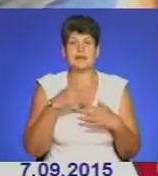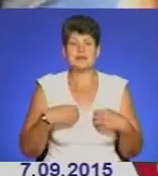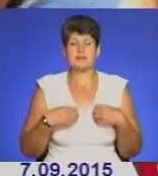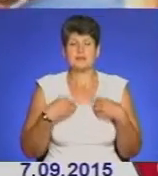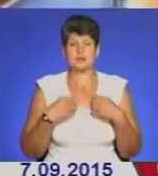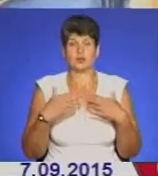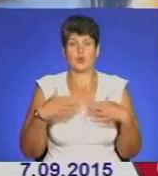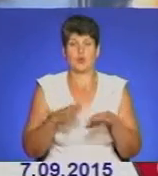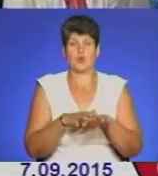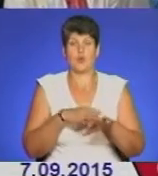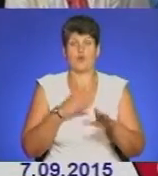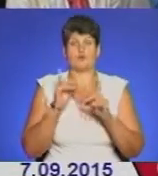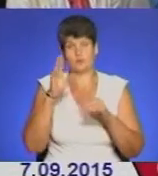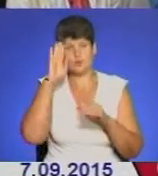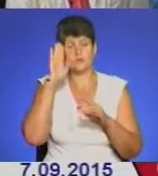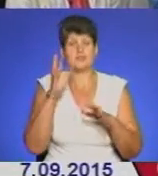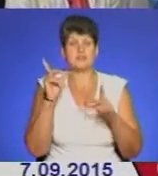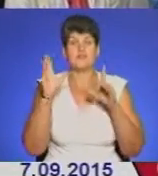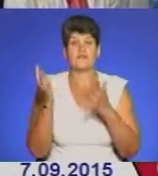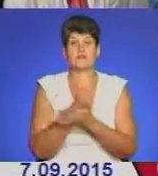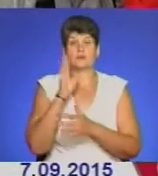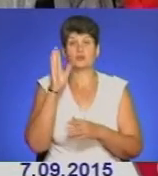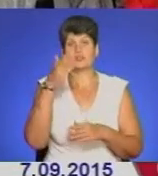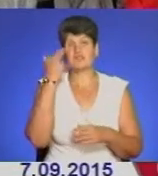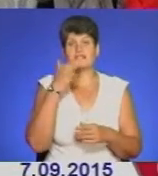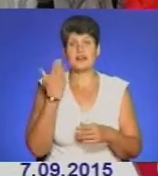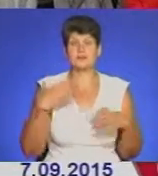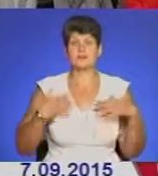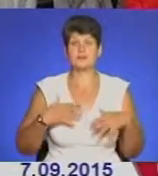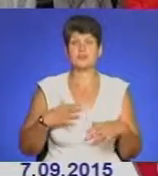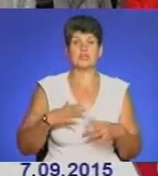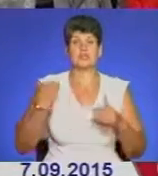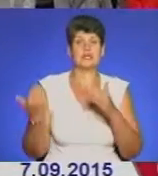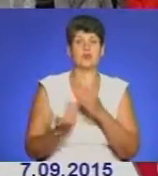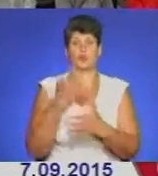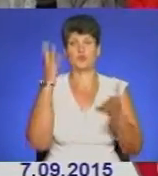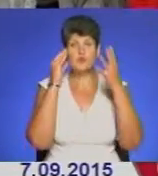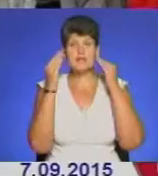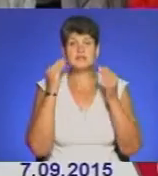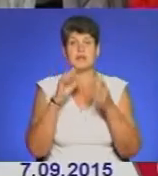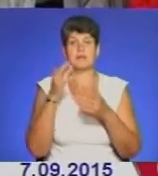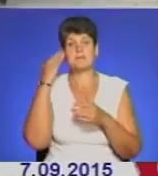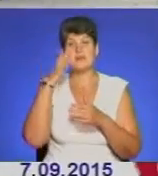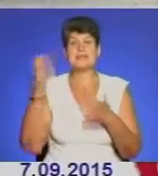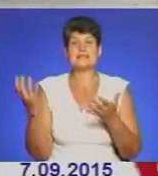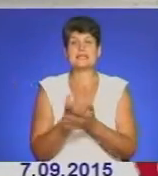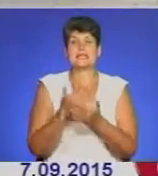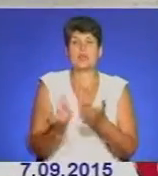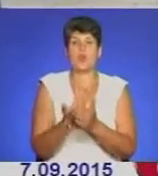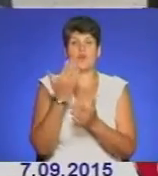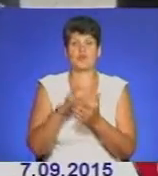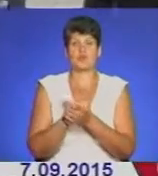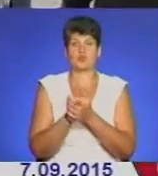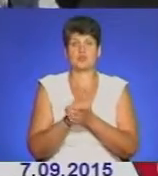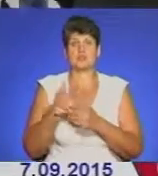незнайомої країни. Він вже встиг побувати в Італії. В Аджарії чекає на нові враження і мріє знайти нових друзів. Думаю, що там війни